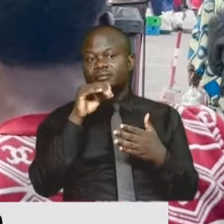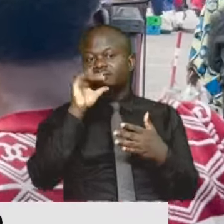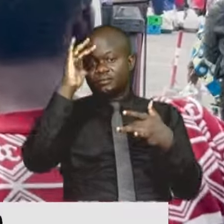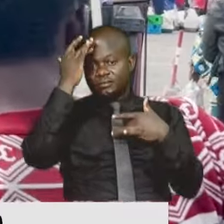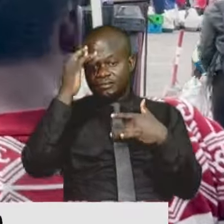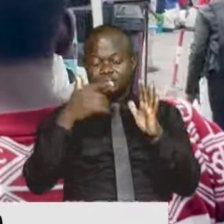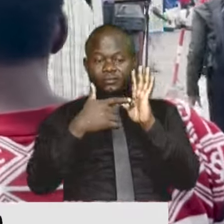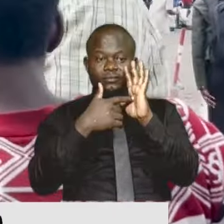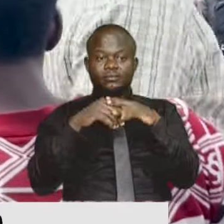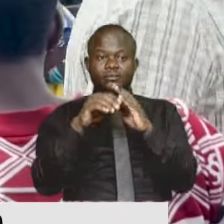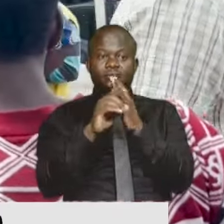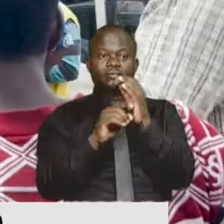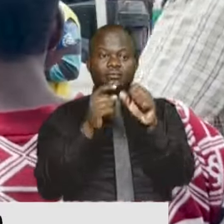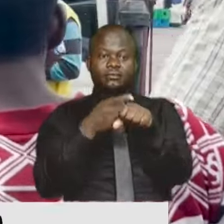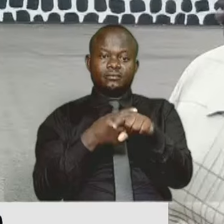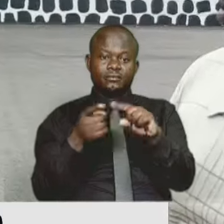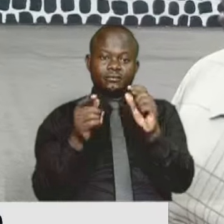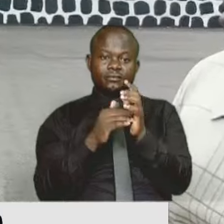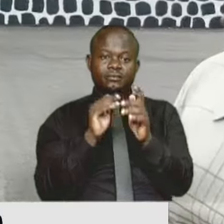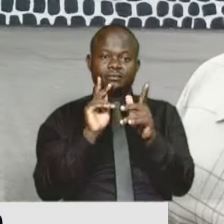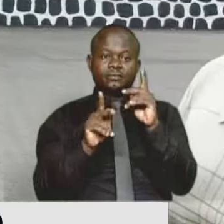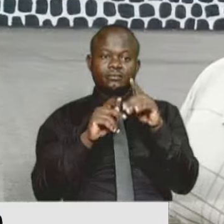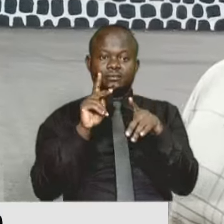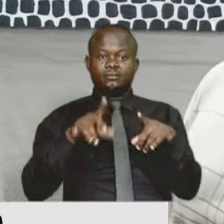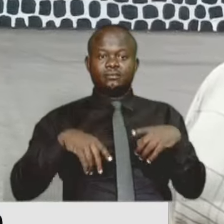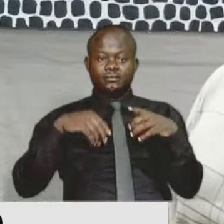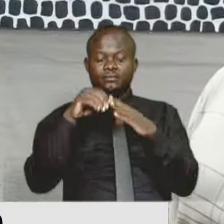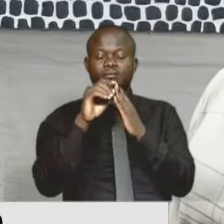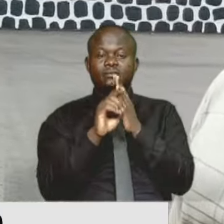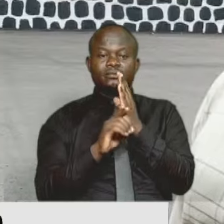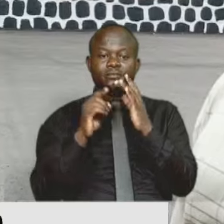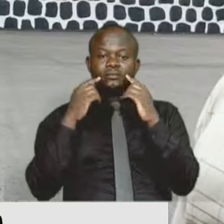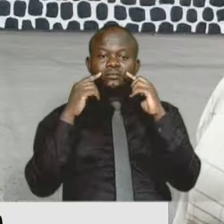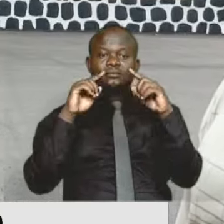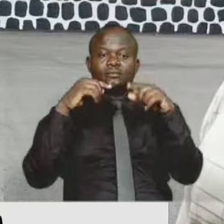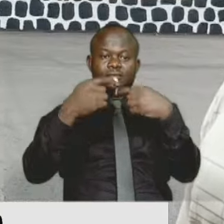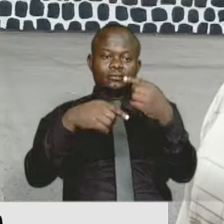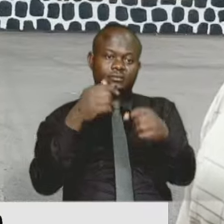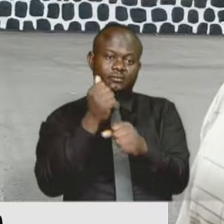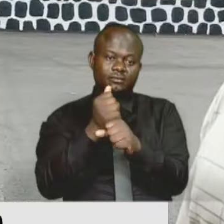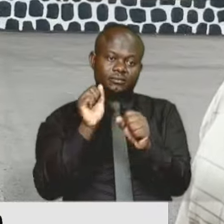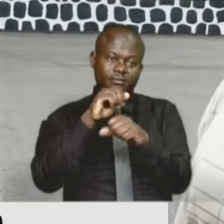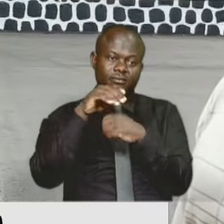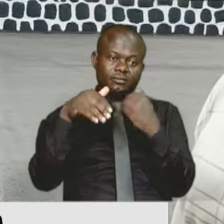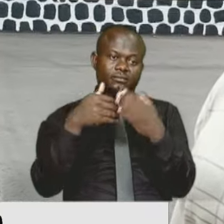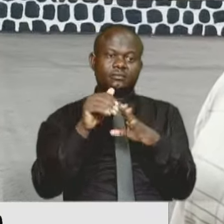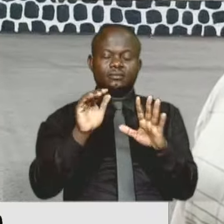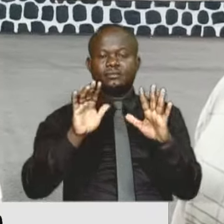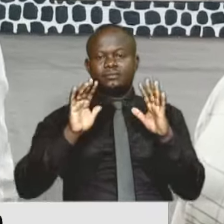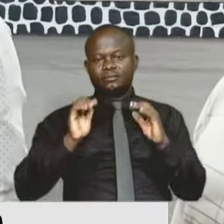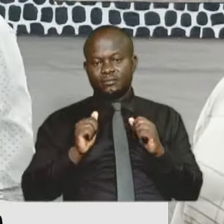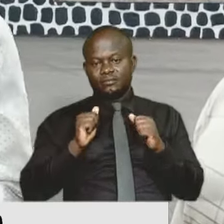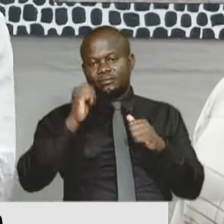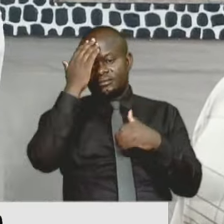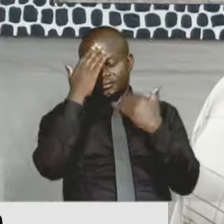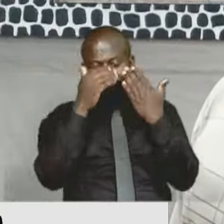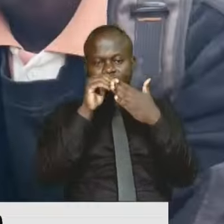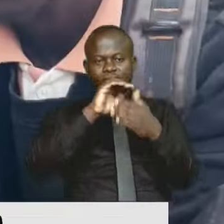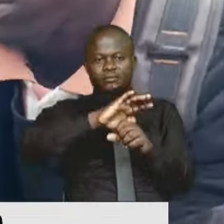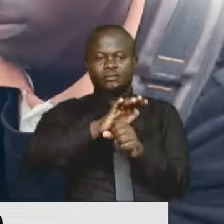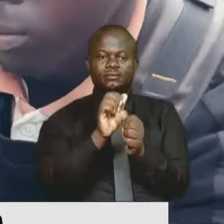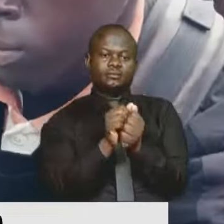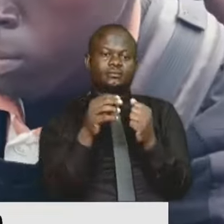mu karere ka Musanze abatuye muri ako karere bavuga ko bazakora ibishoboka byose bakakirinda kuko ngo